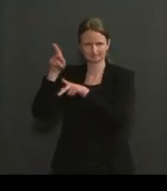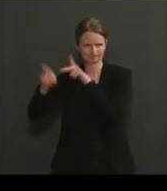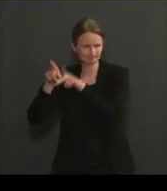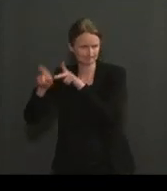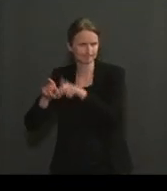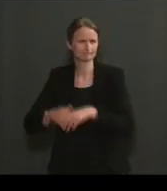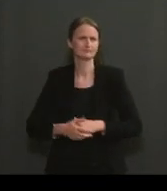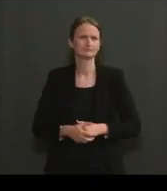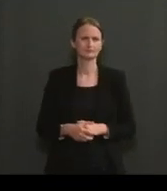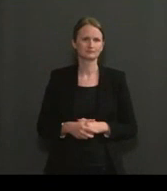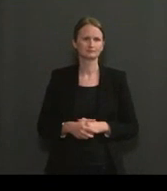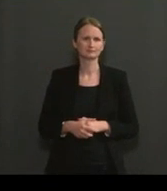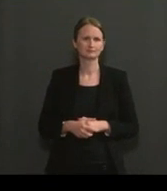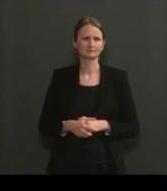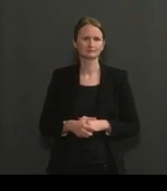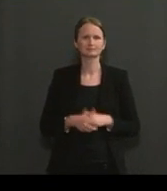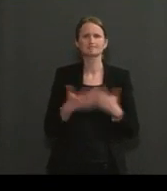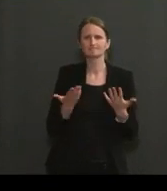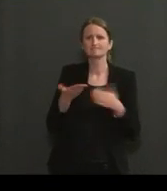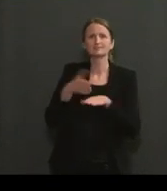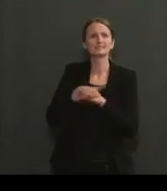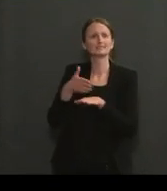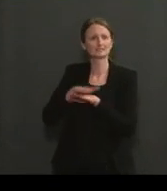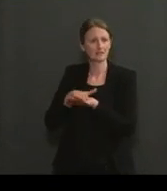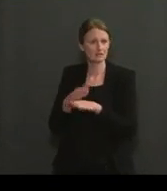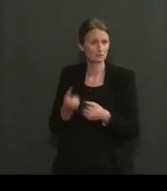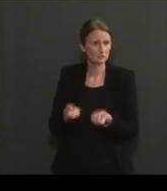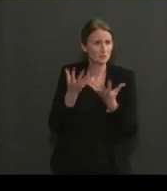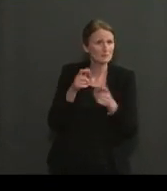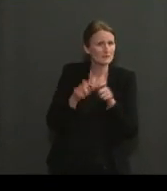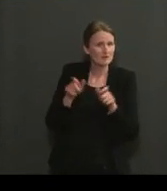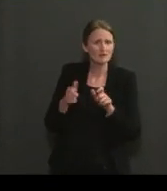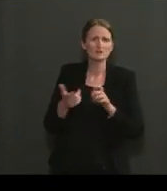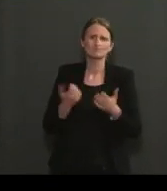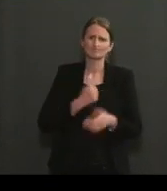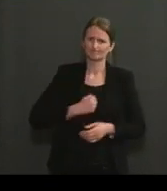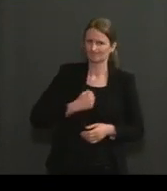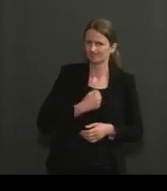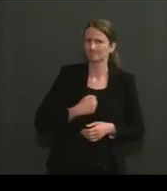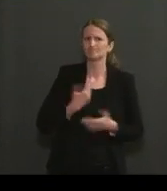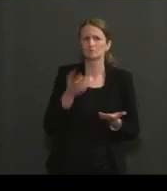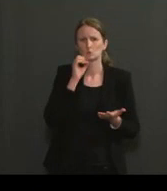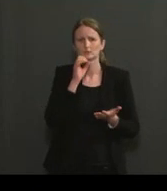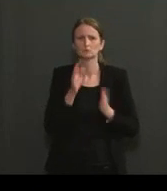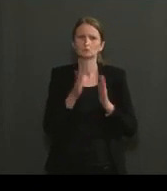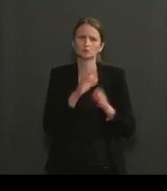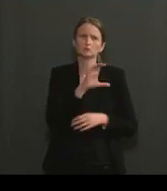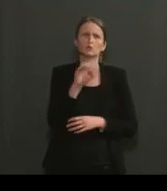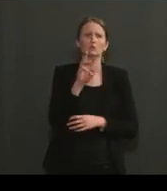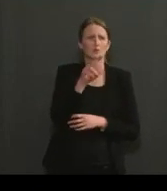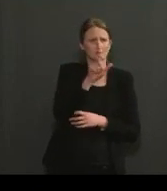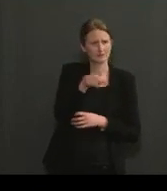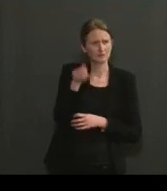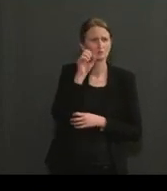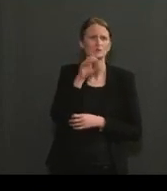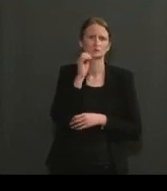Au niveau des décès, nous déplorons en moyenne 133 décès par jour. C'est une moyenne qui continue à